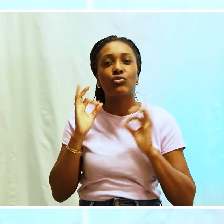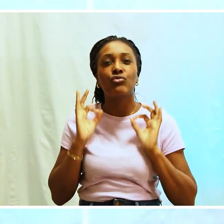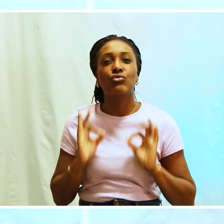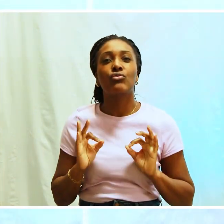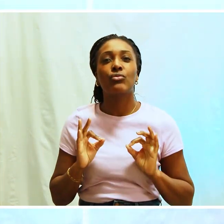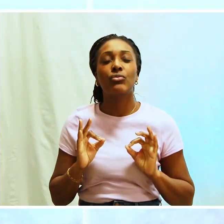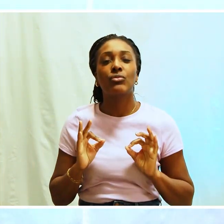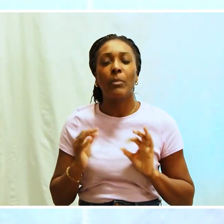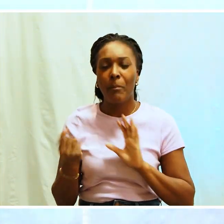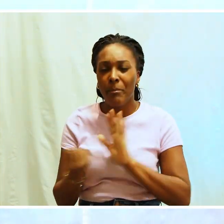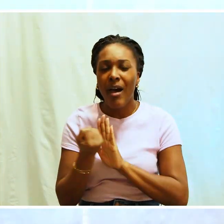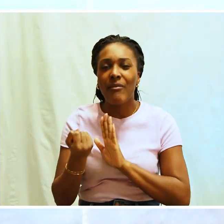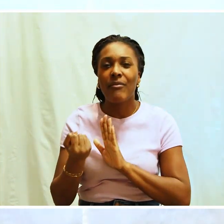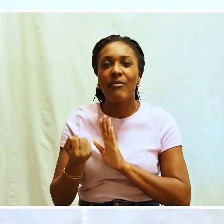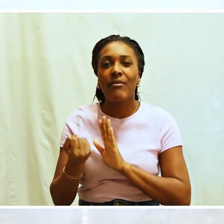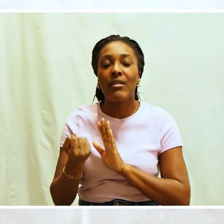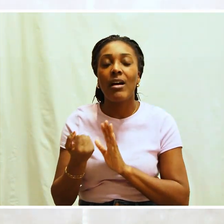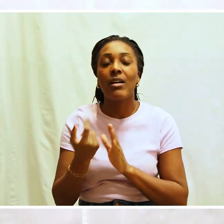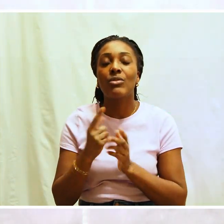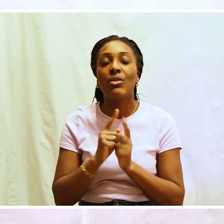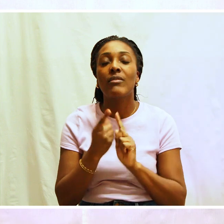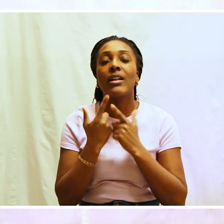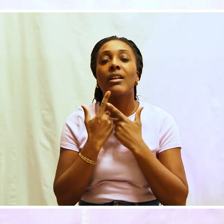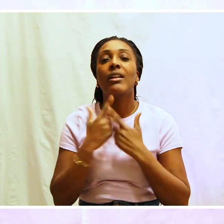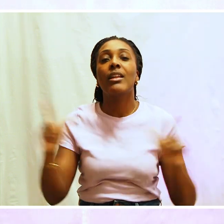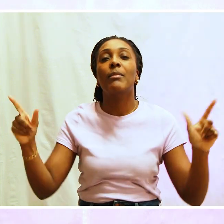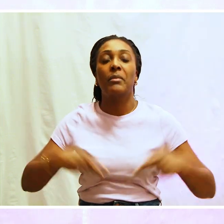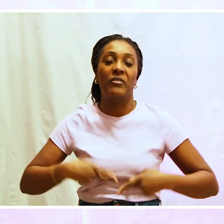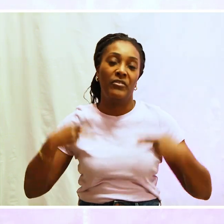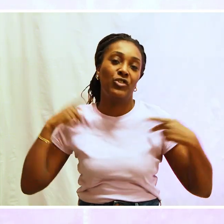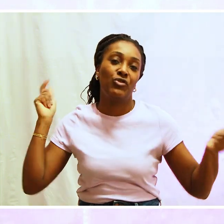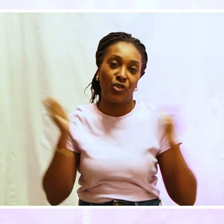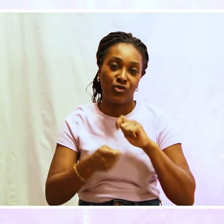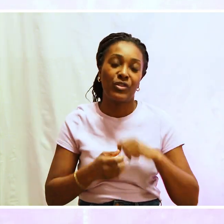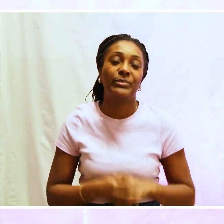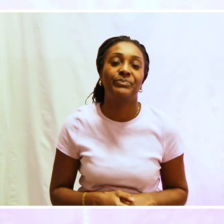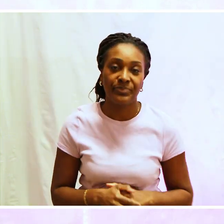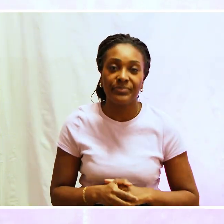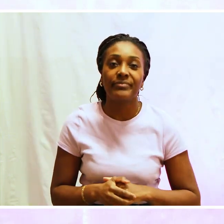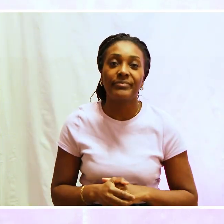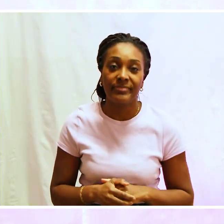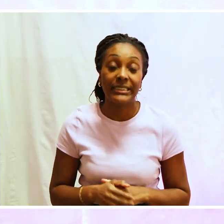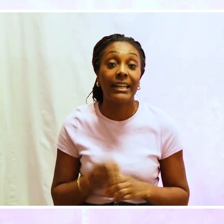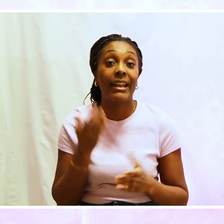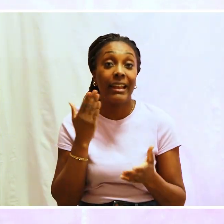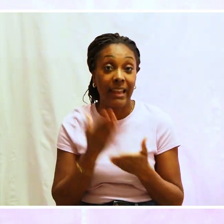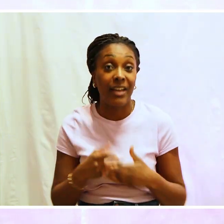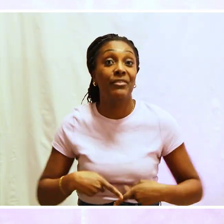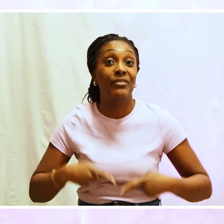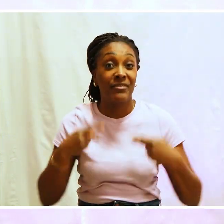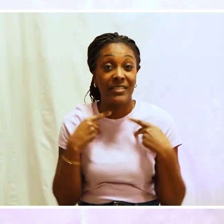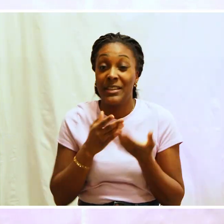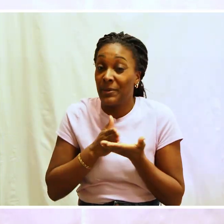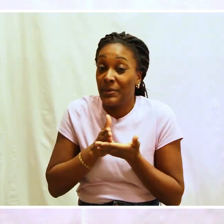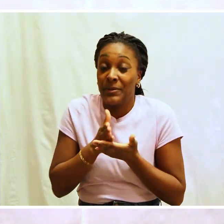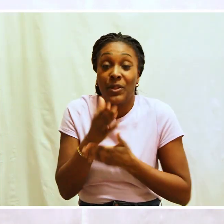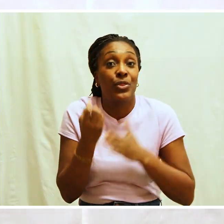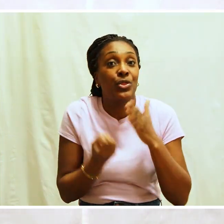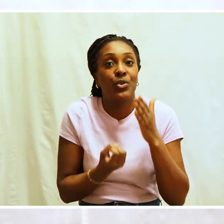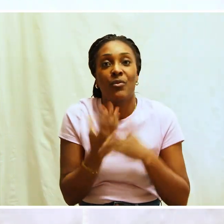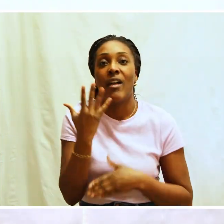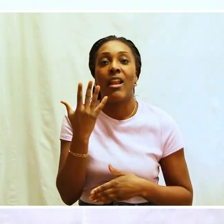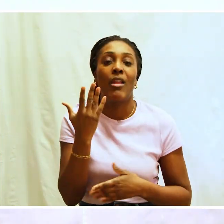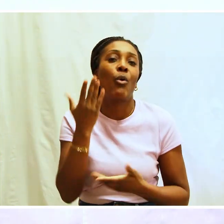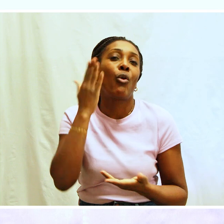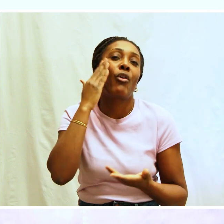cette liberté et sa vie va complètement changer. À partir de là, sa vie va prendre une autre dimension et on